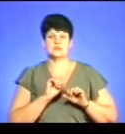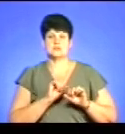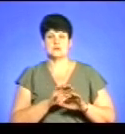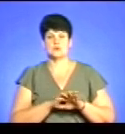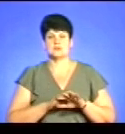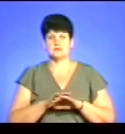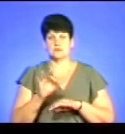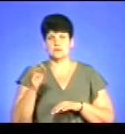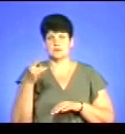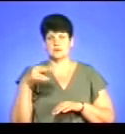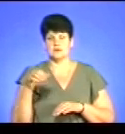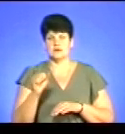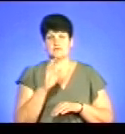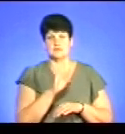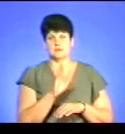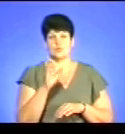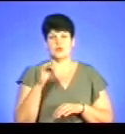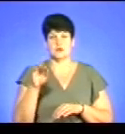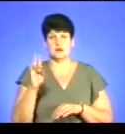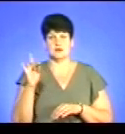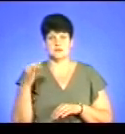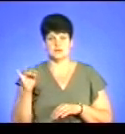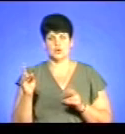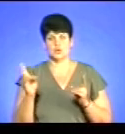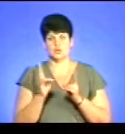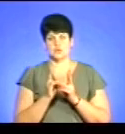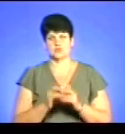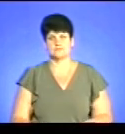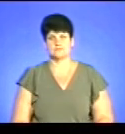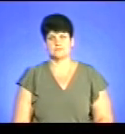населення облдержадміністрації Вадимом Боярським. До зустрічі в ефірі.